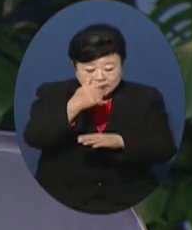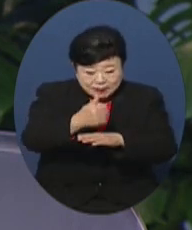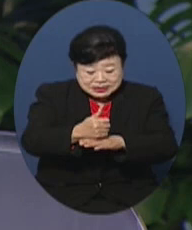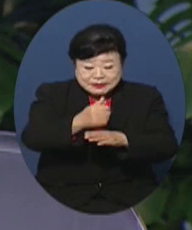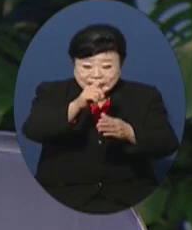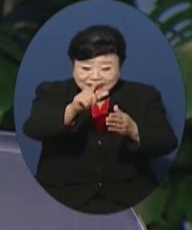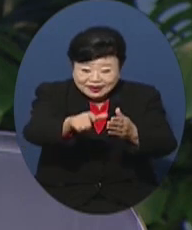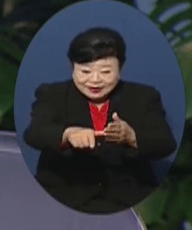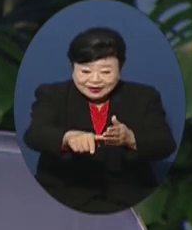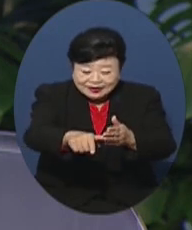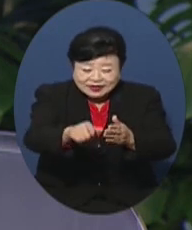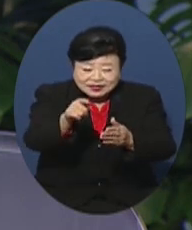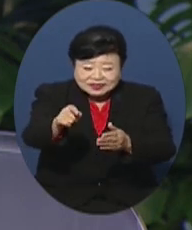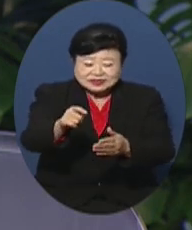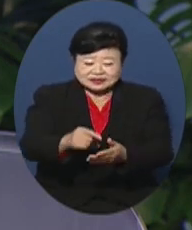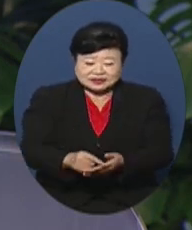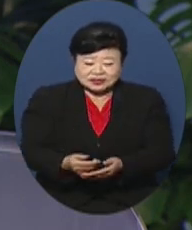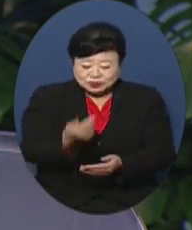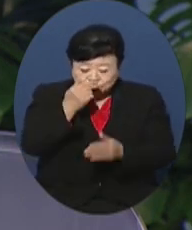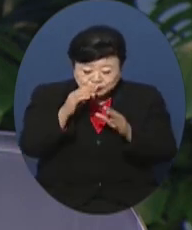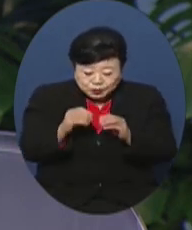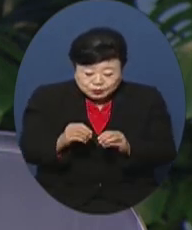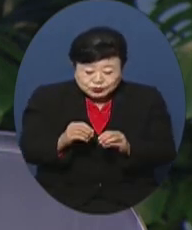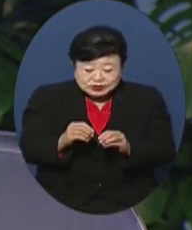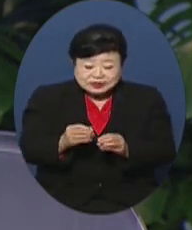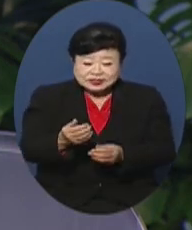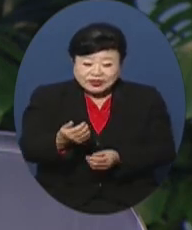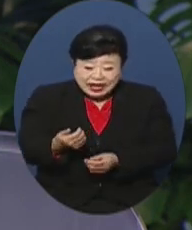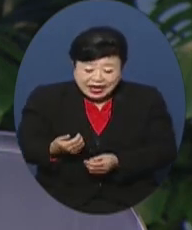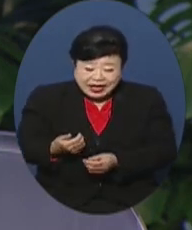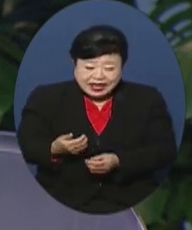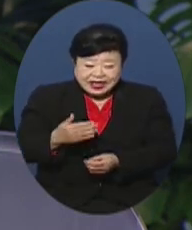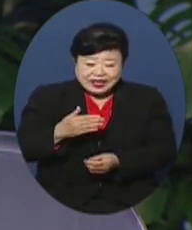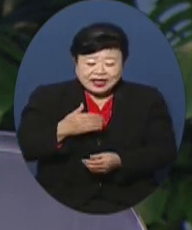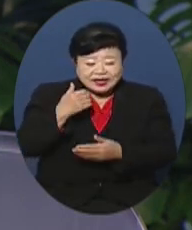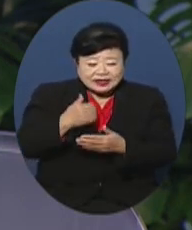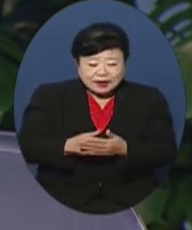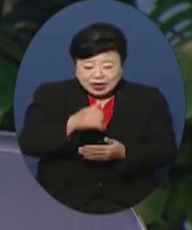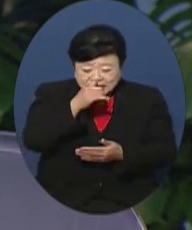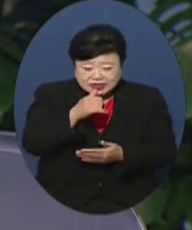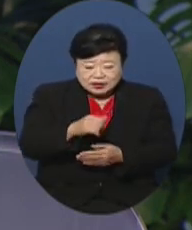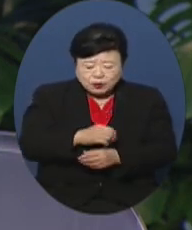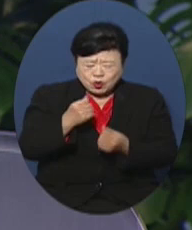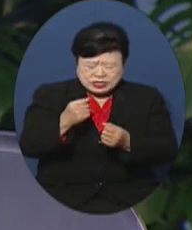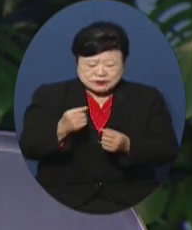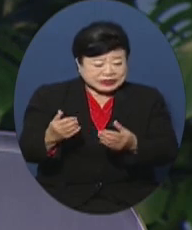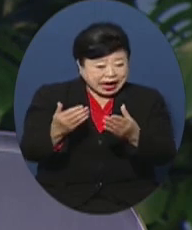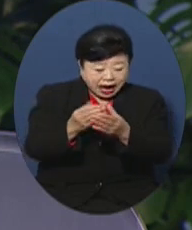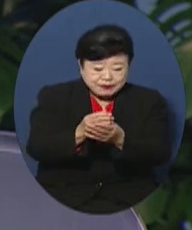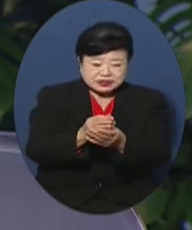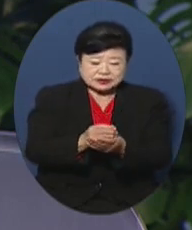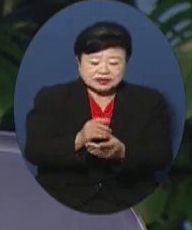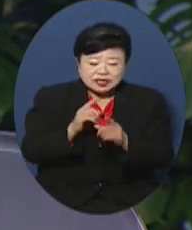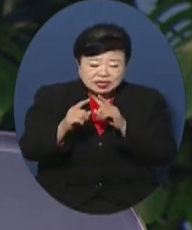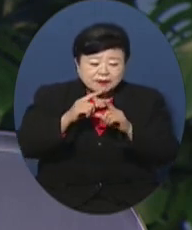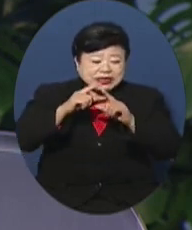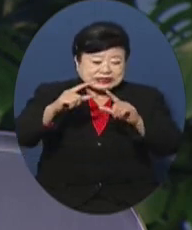마쳤습니다. 그는 숨을 거두기 전에 남아있던 온 힘을 다해